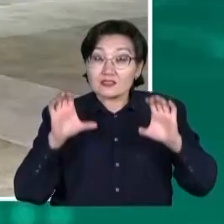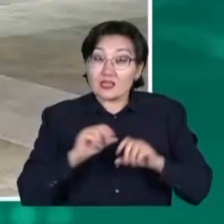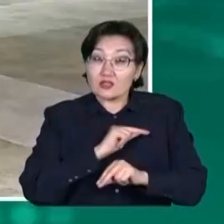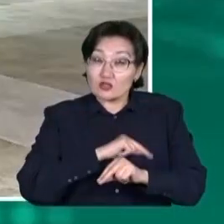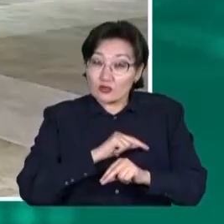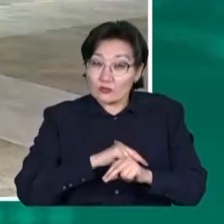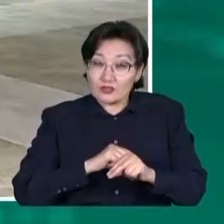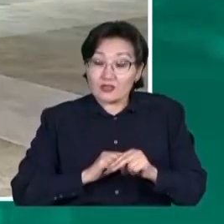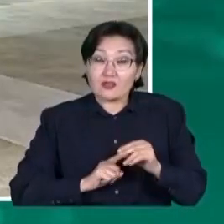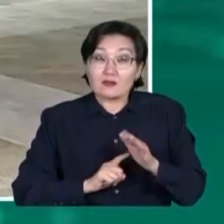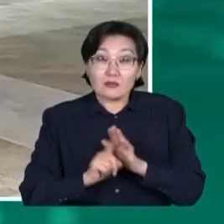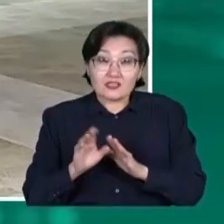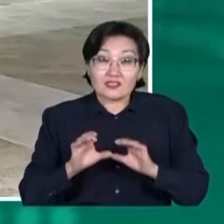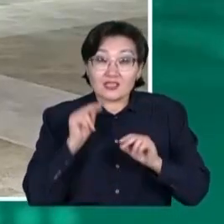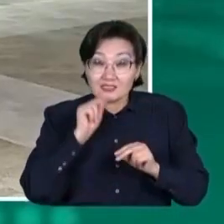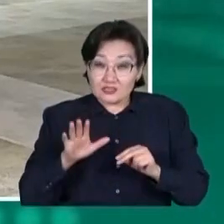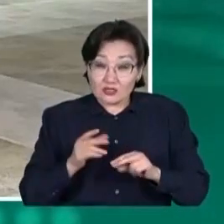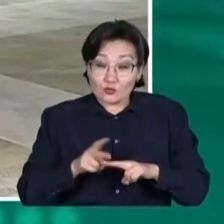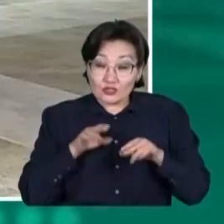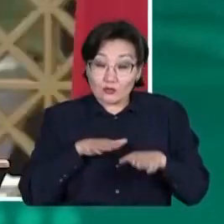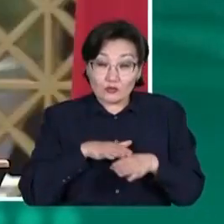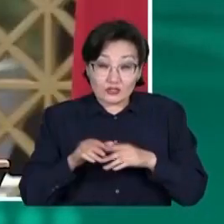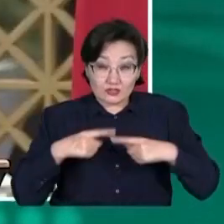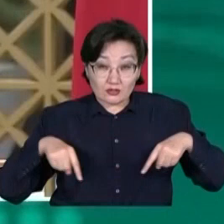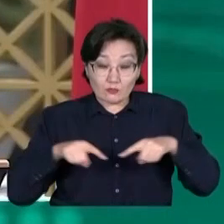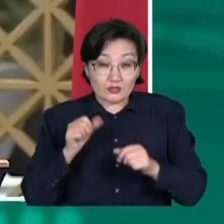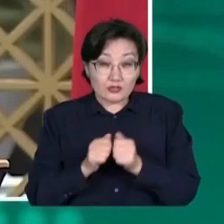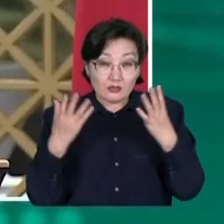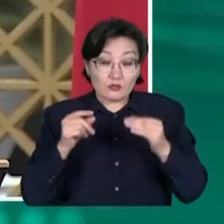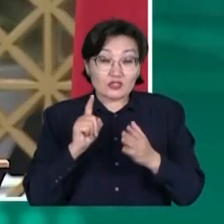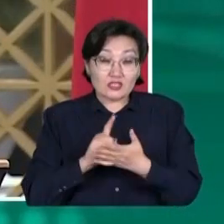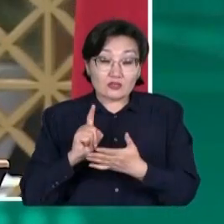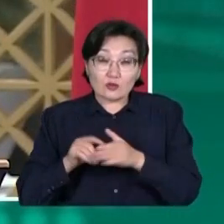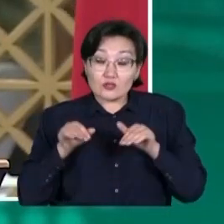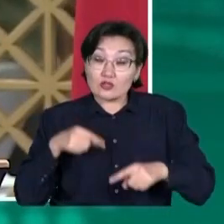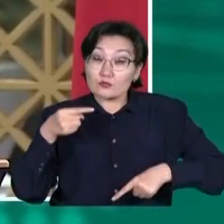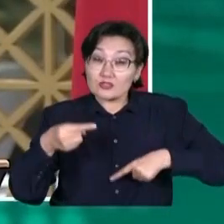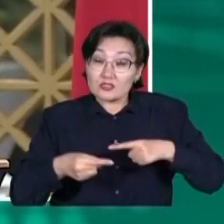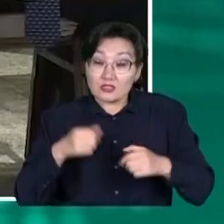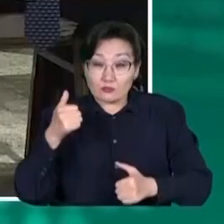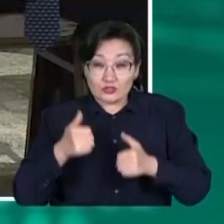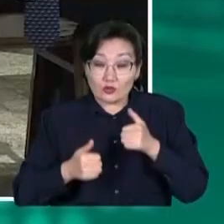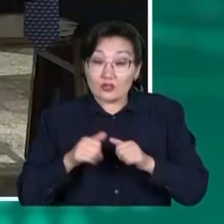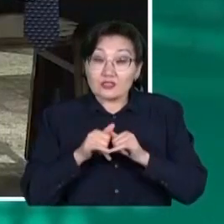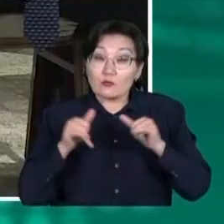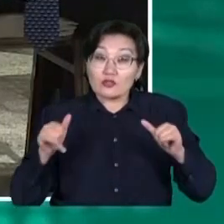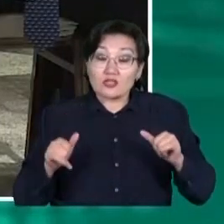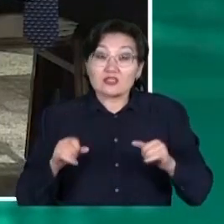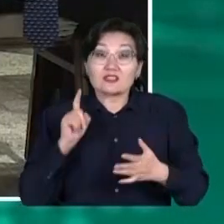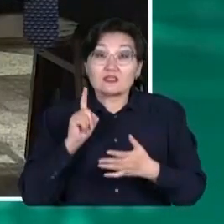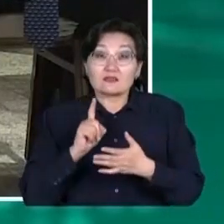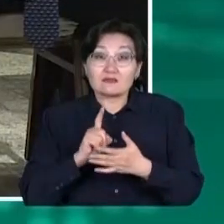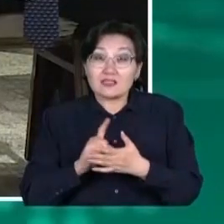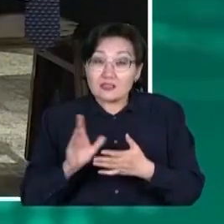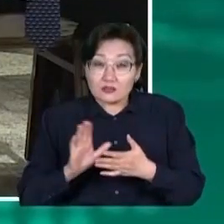саналады. Төрағаның айтуынша, жергілікті атқарушы органдар күнделікті міндеттерді шеше отырып, бәсекелестік дамытуға мүдделі емес